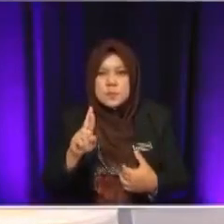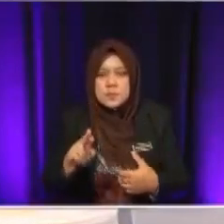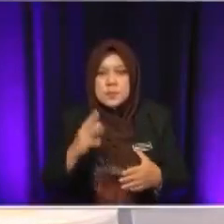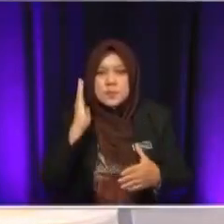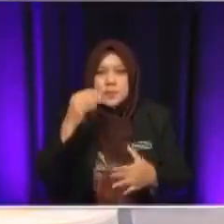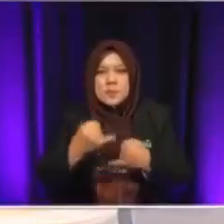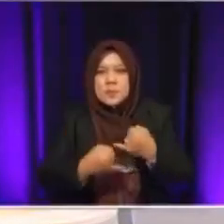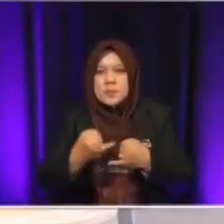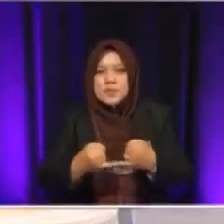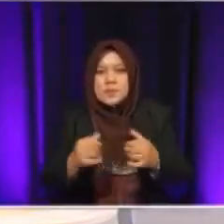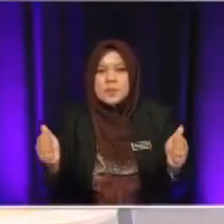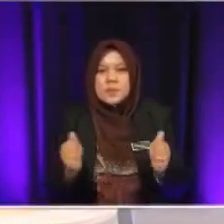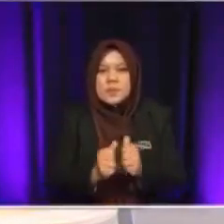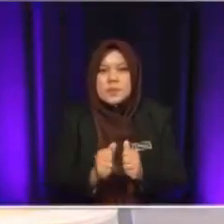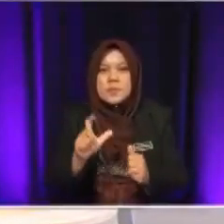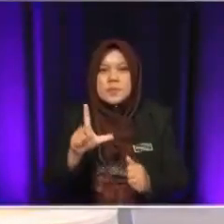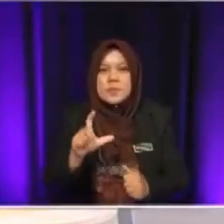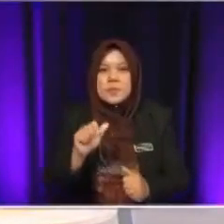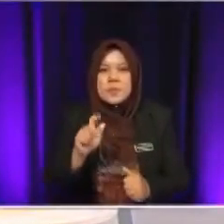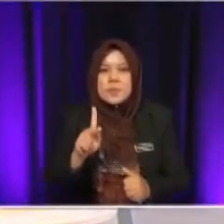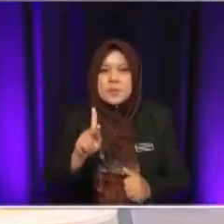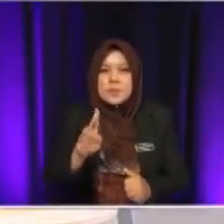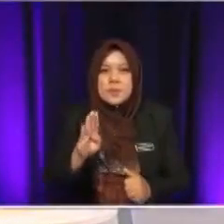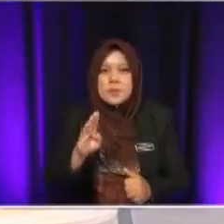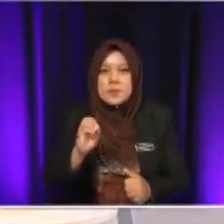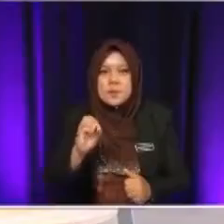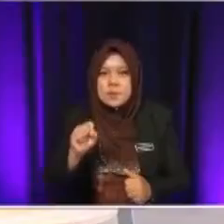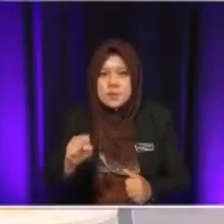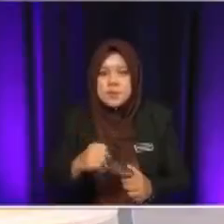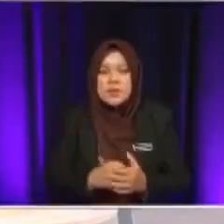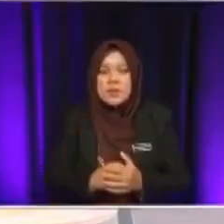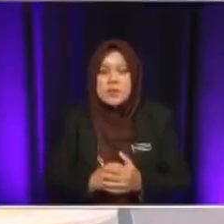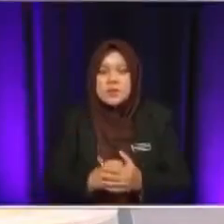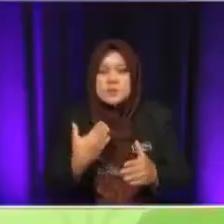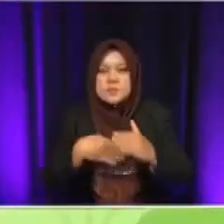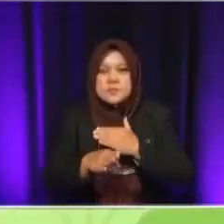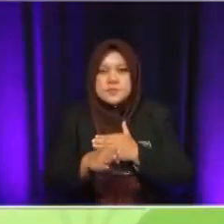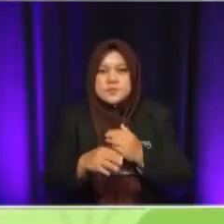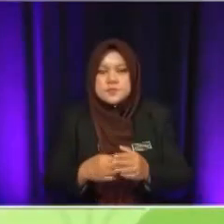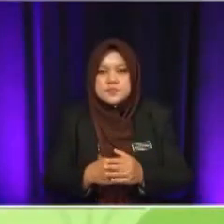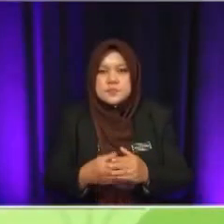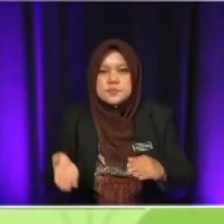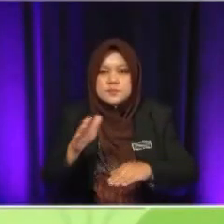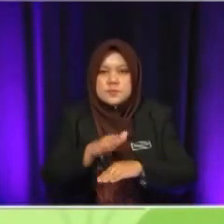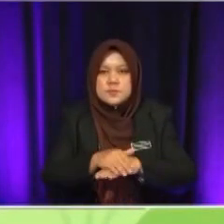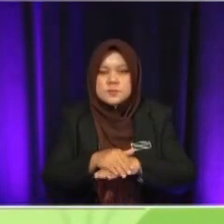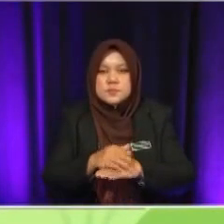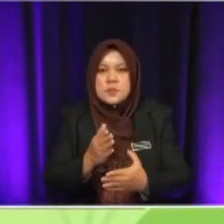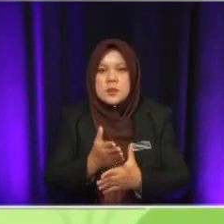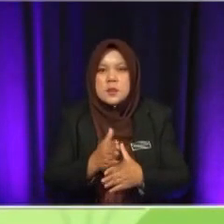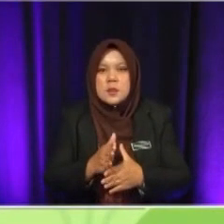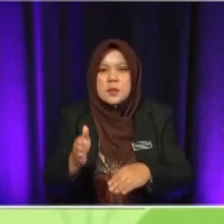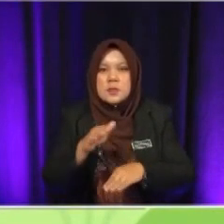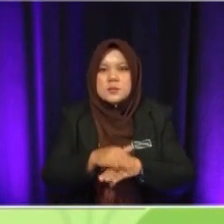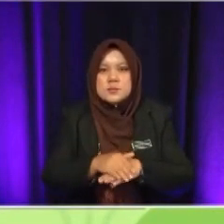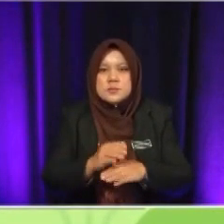pada lekabel tersebut lah. Sebab nanti salur air ni dia akan masuk pada bekas tanaman di bahagian atas. Okay, so bekas tanaman di bahagian